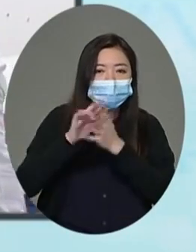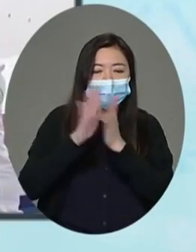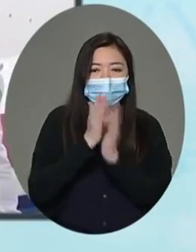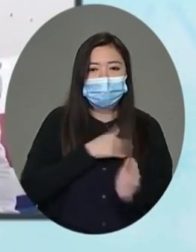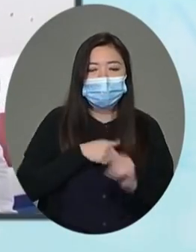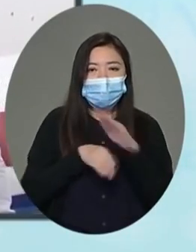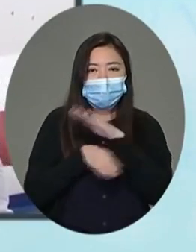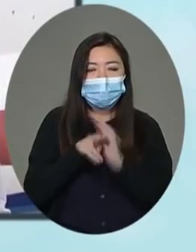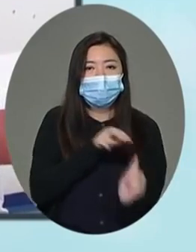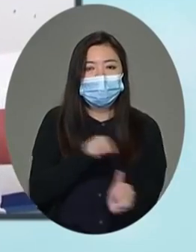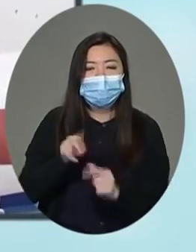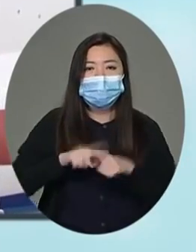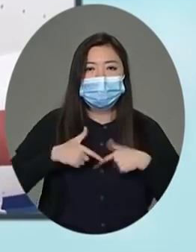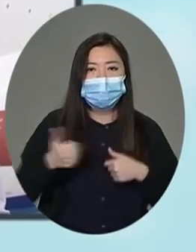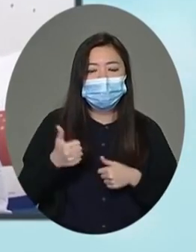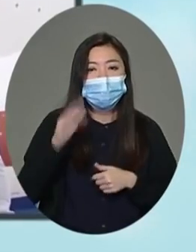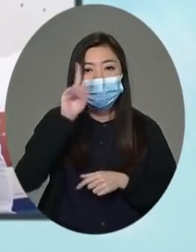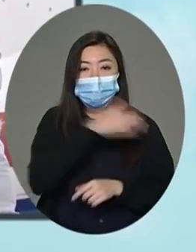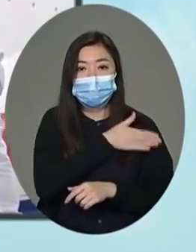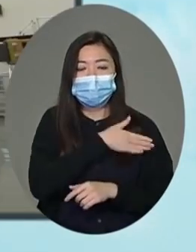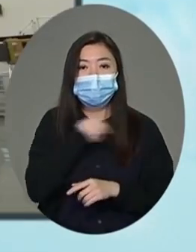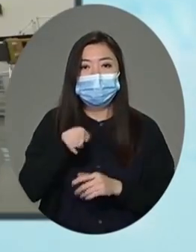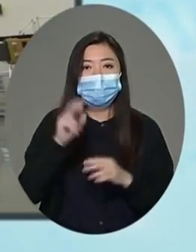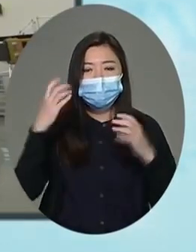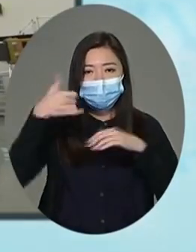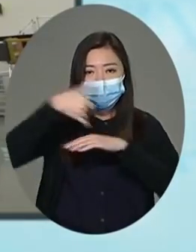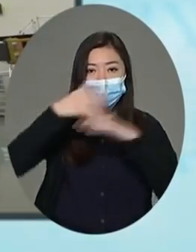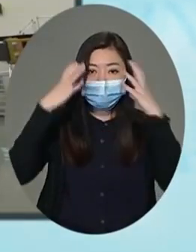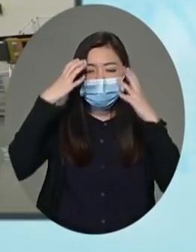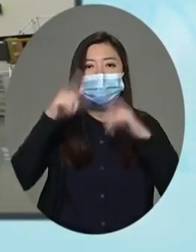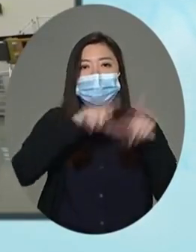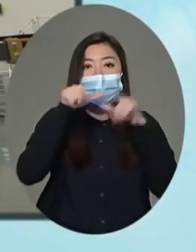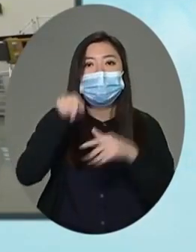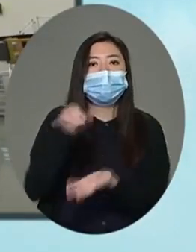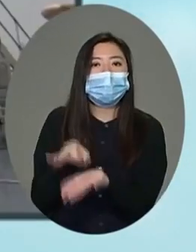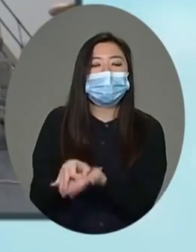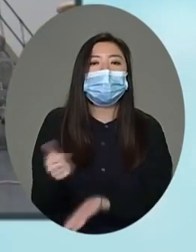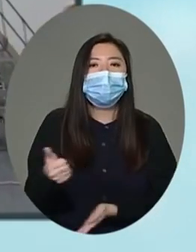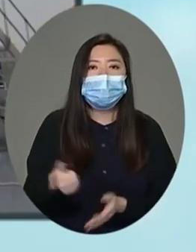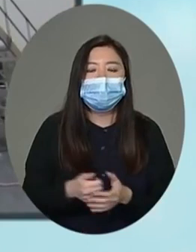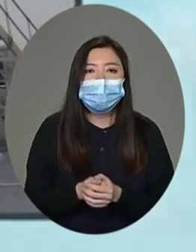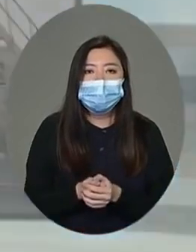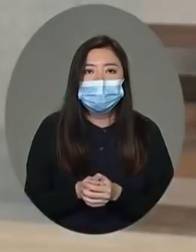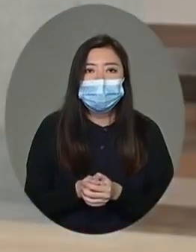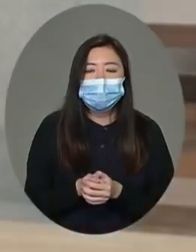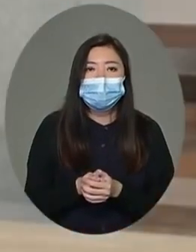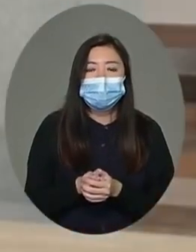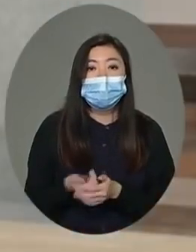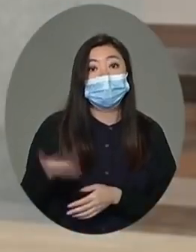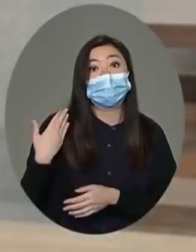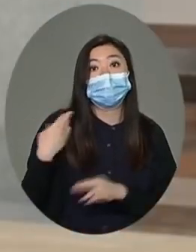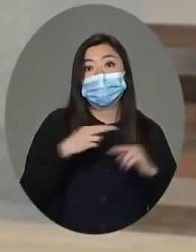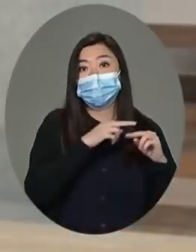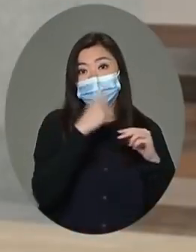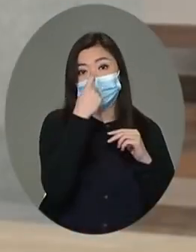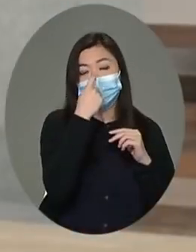和控制中心，亦都是日后航天员生活起居的地方。香港电台记者何俊杰报道。